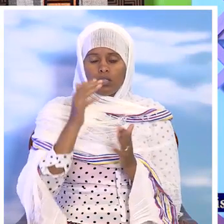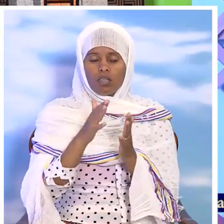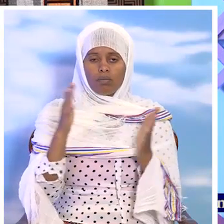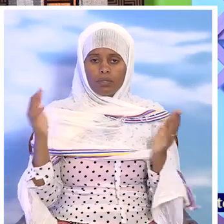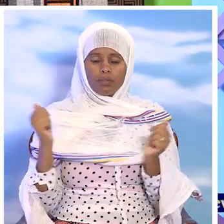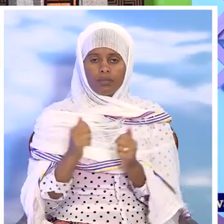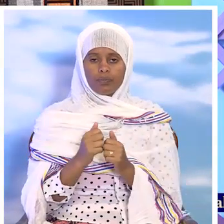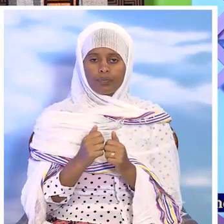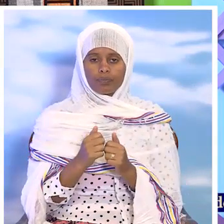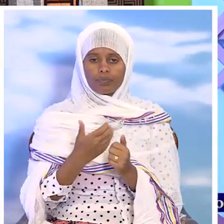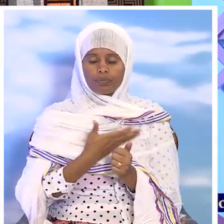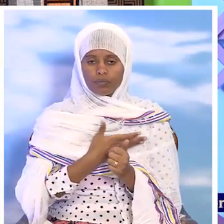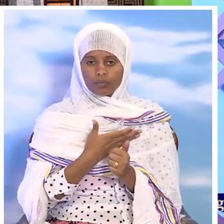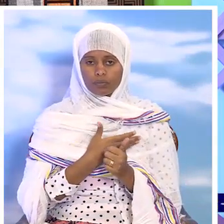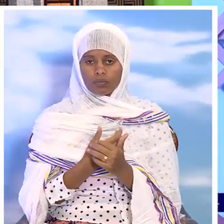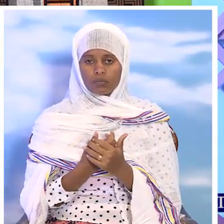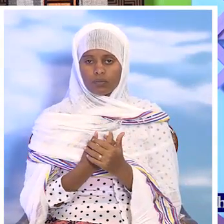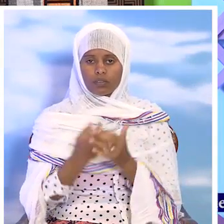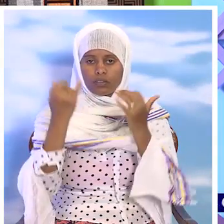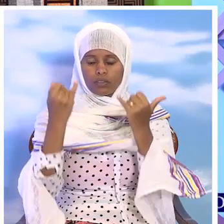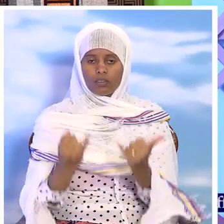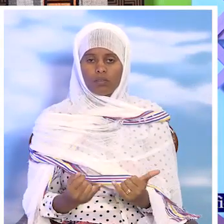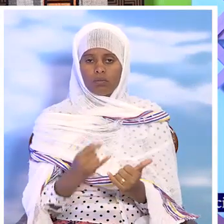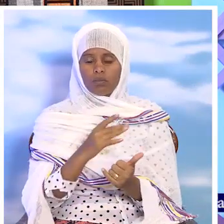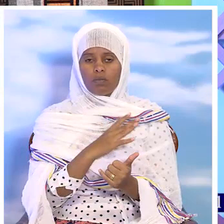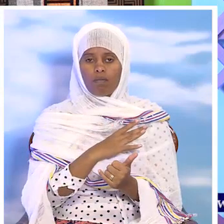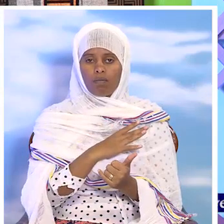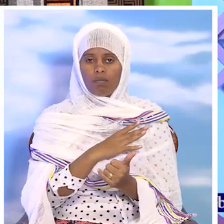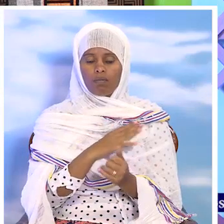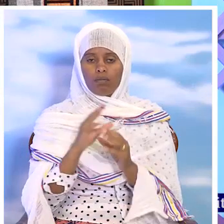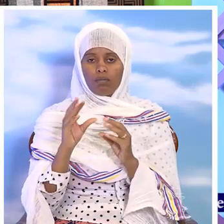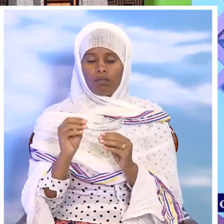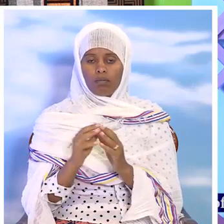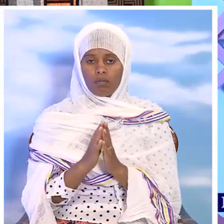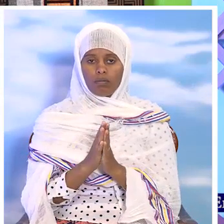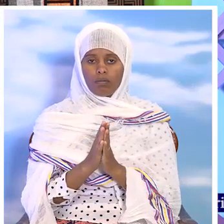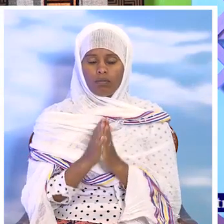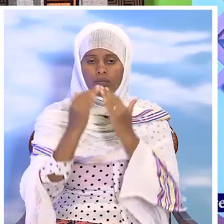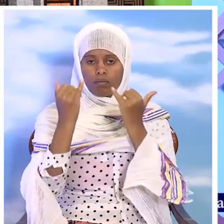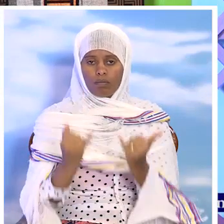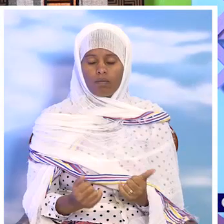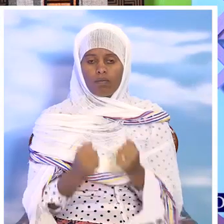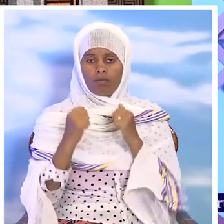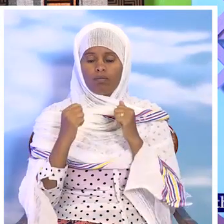ዓባይን ኣዝያ ክትከብር ዘለዋ ኣብቲ ዓበይቲ ክነኽብሮ ዝግበኣና